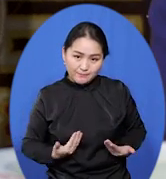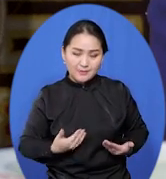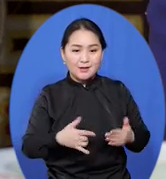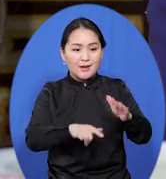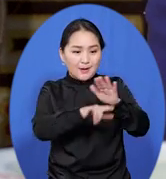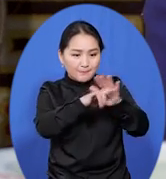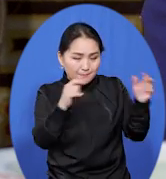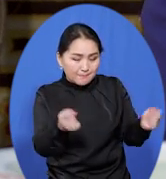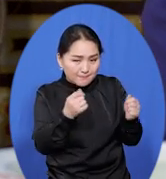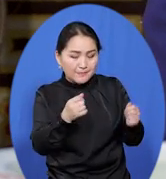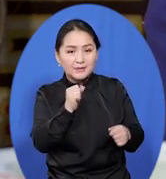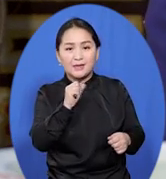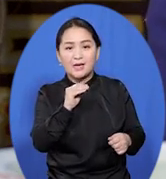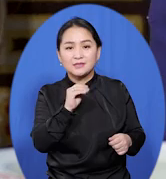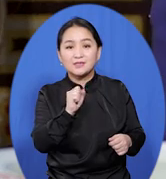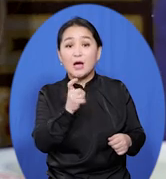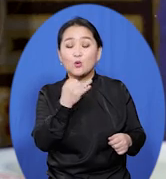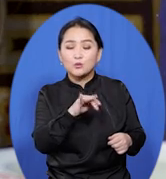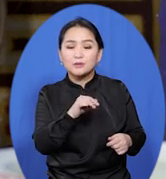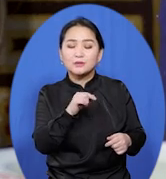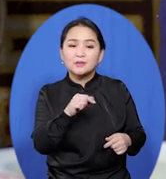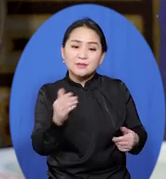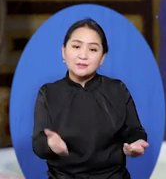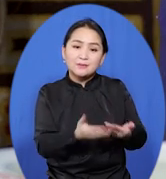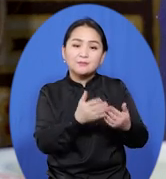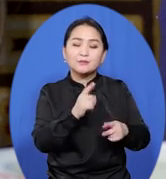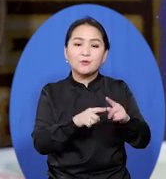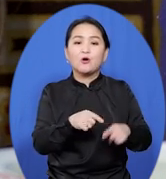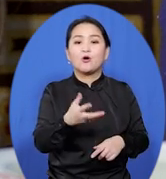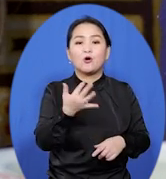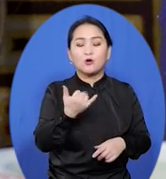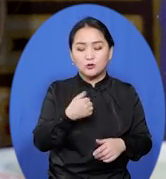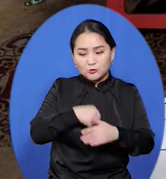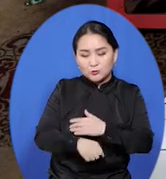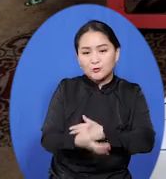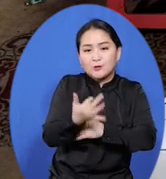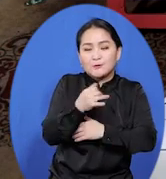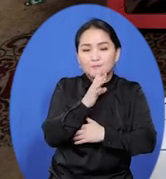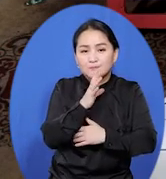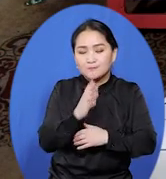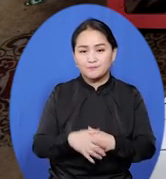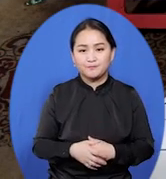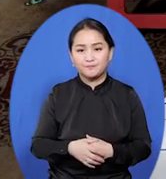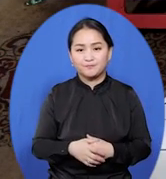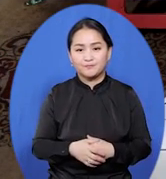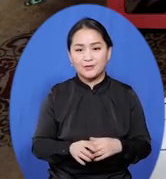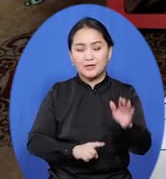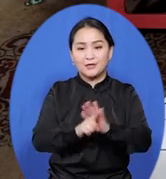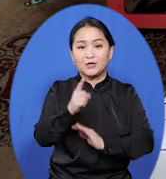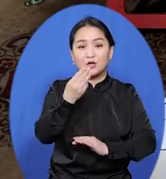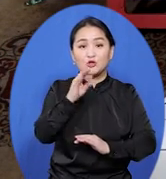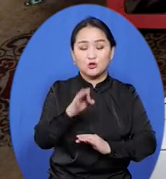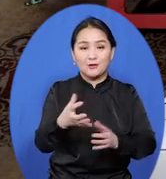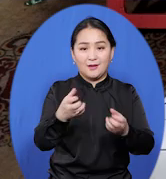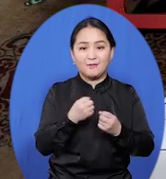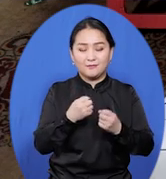чинь аж амьдрал, өөрөө чинь мал аж ахуйд ямар бодит дэмжлэг болсон тухай. Одоо хэдэн тоо толгой төл авахар хүлээж байна, авцсан байна уу, авч эхэлж байна? Аа,